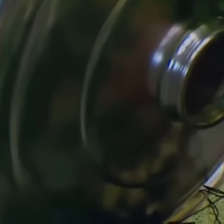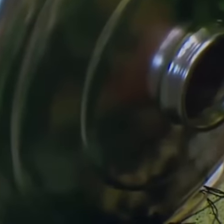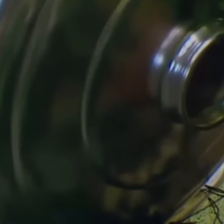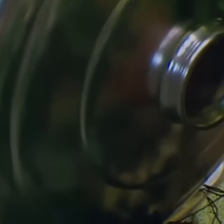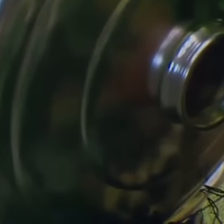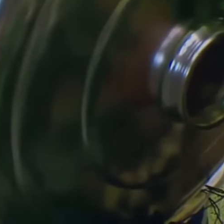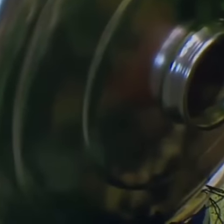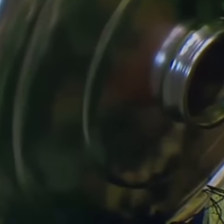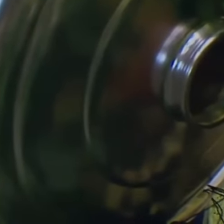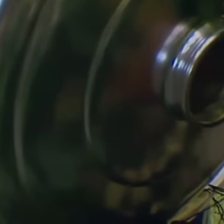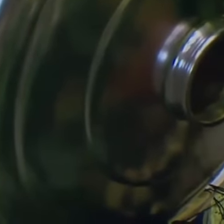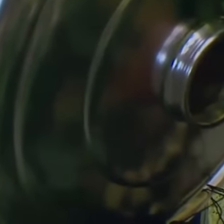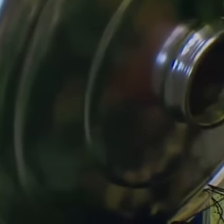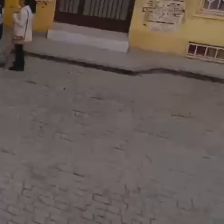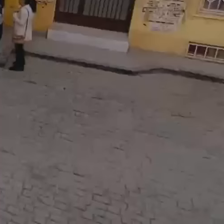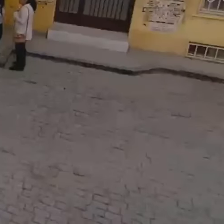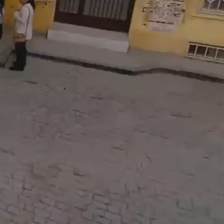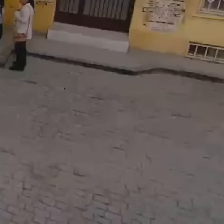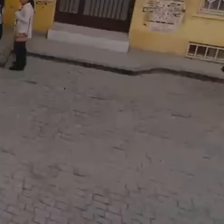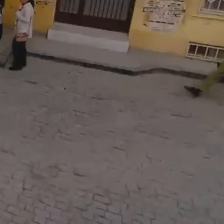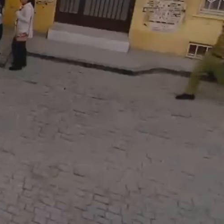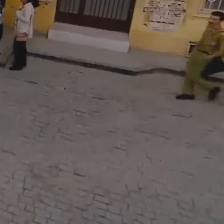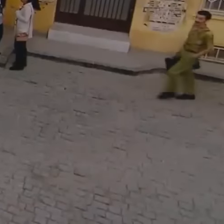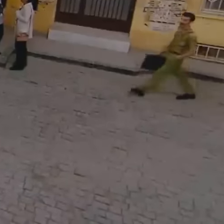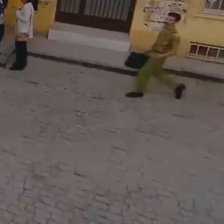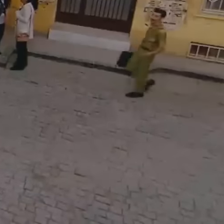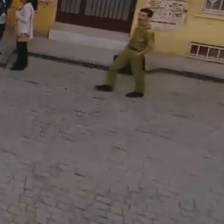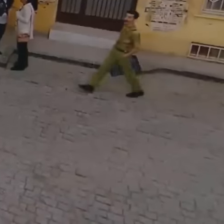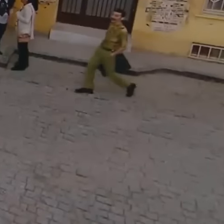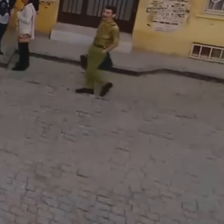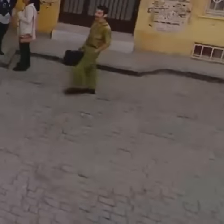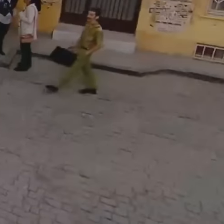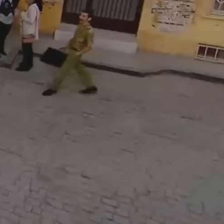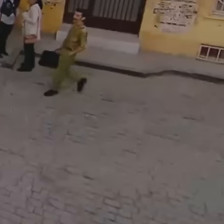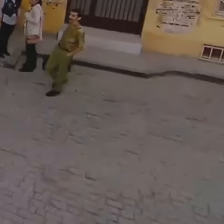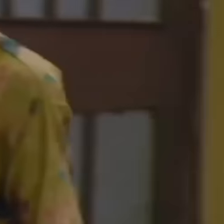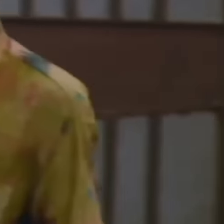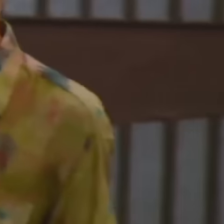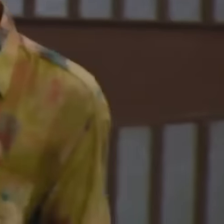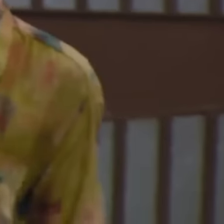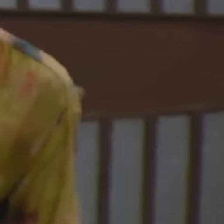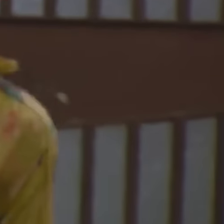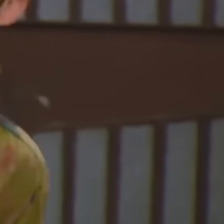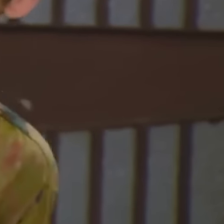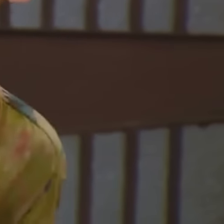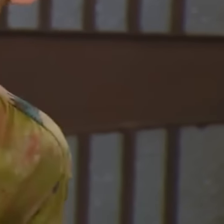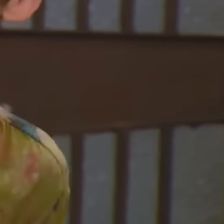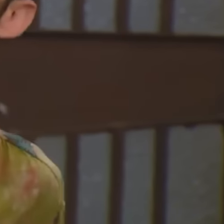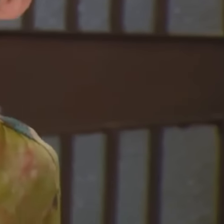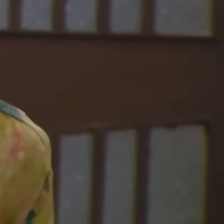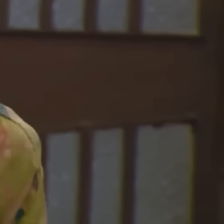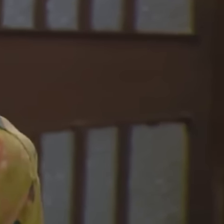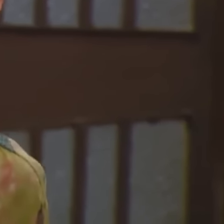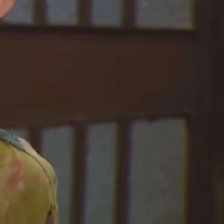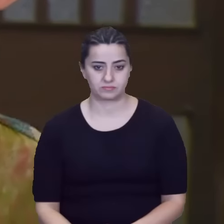izliyorlar. Seyfi anteni tepe taklak trabzana dikip sapını çamaşır ipine bağlamış. Butik sokağa girdi, sırtarak balkonun altına